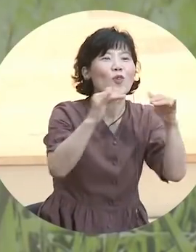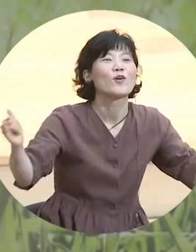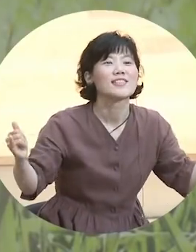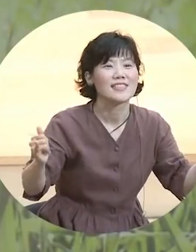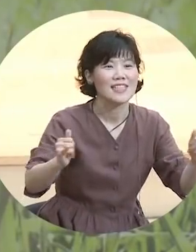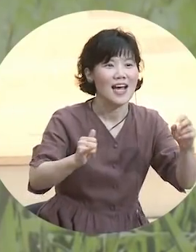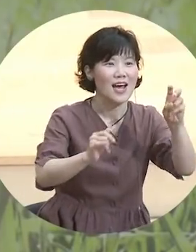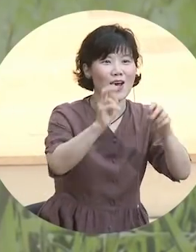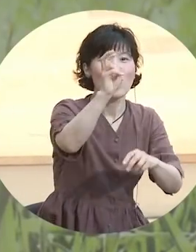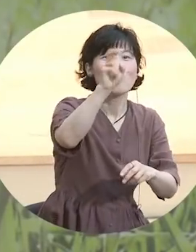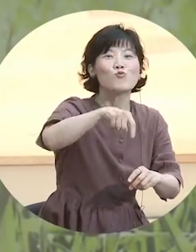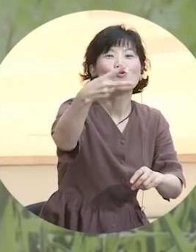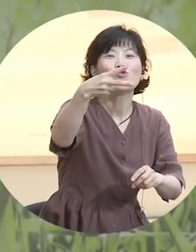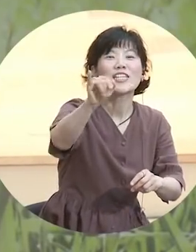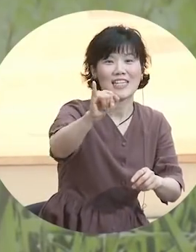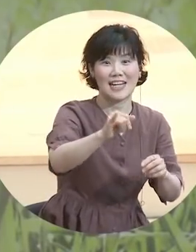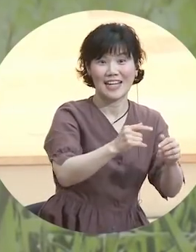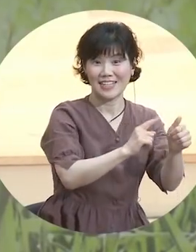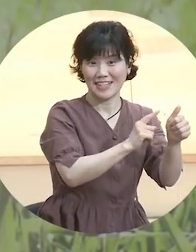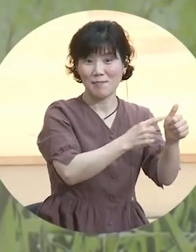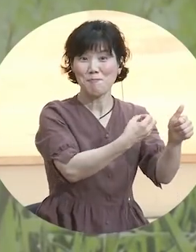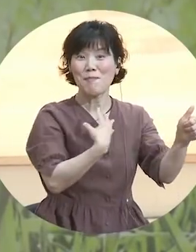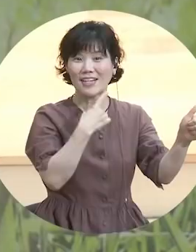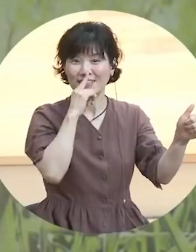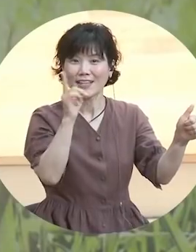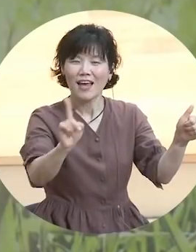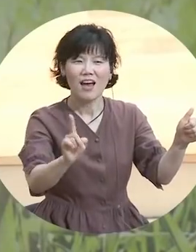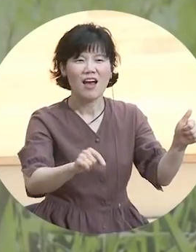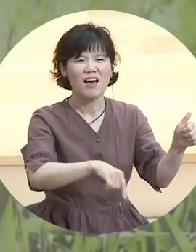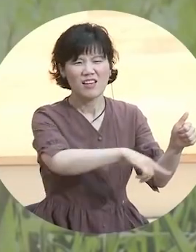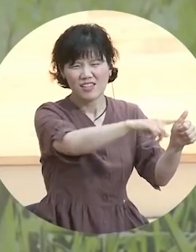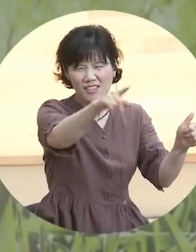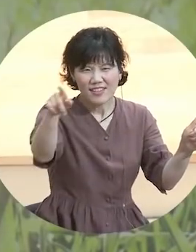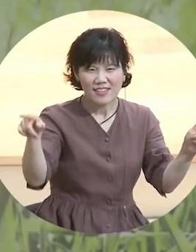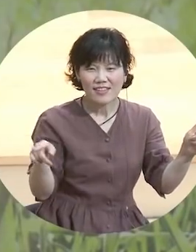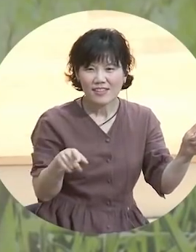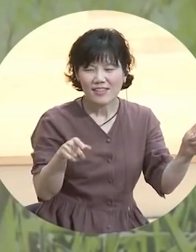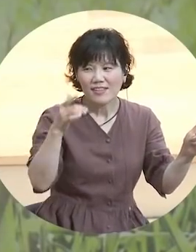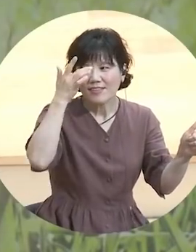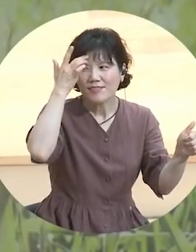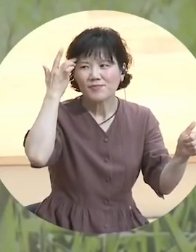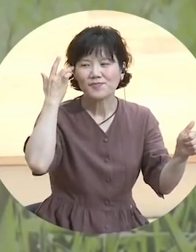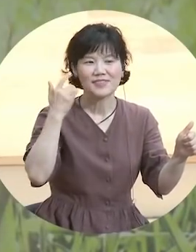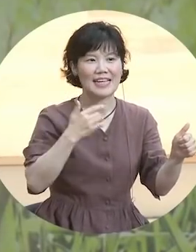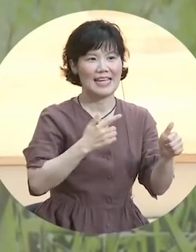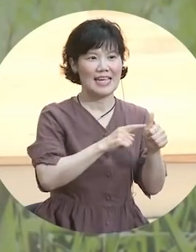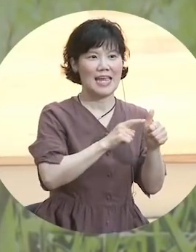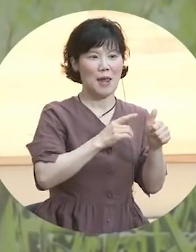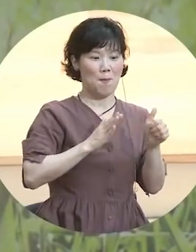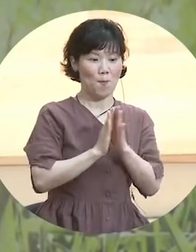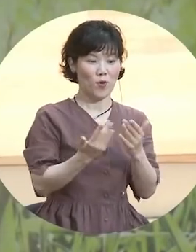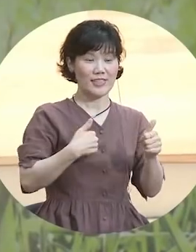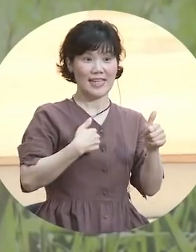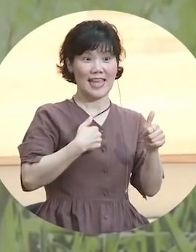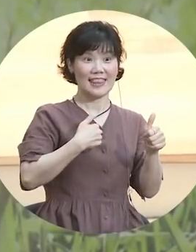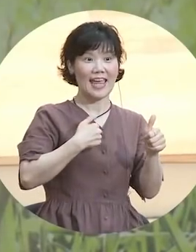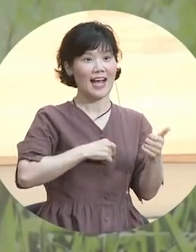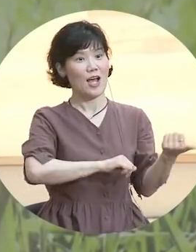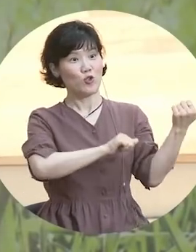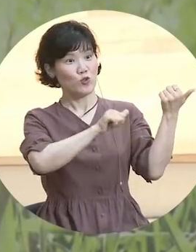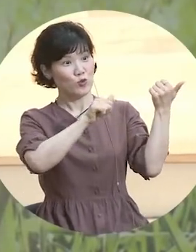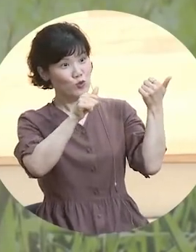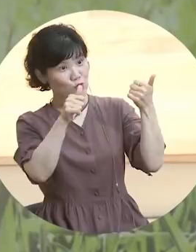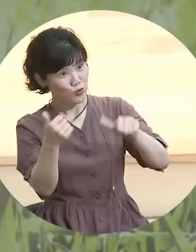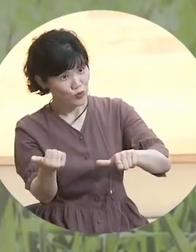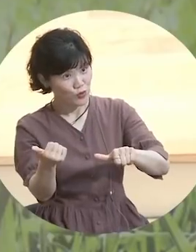남겼잖아요. 어느 날 그런 얘기를 했어요. 여러분 언젠가 신문에 D.L. 무디 자신을 얘기하는 거죠. D.L. 무디